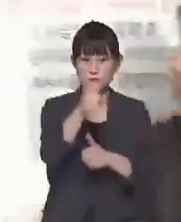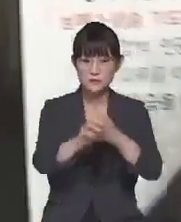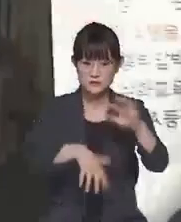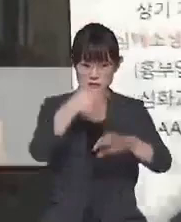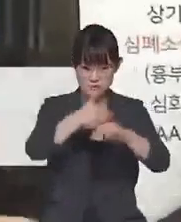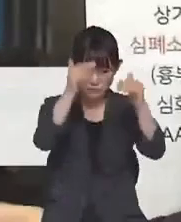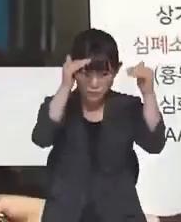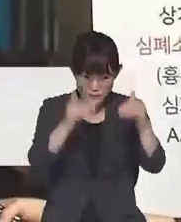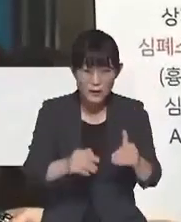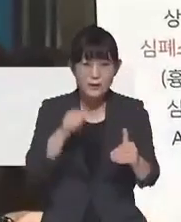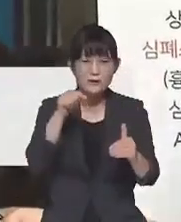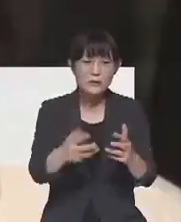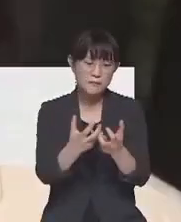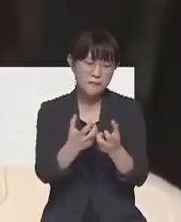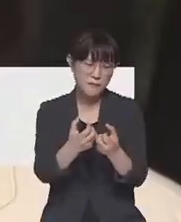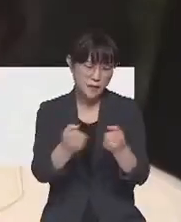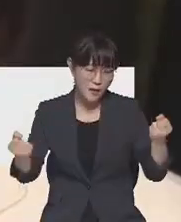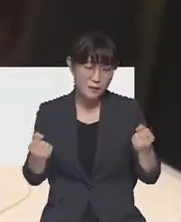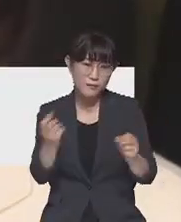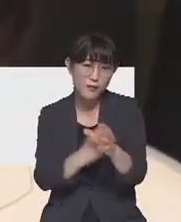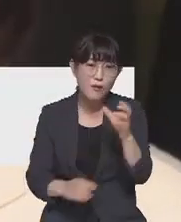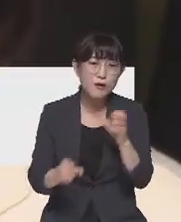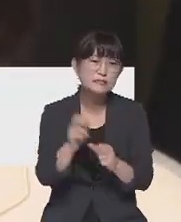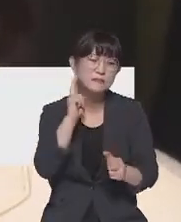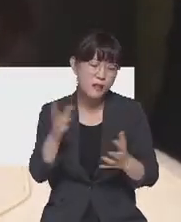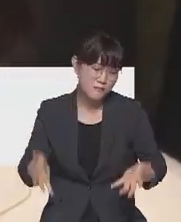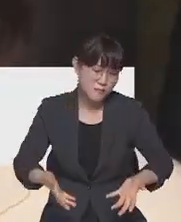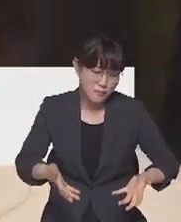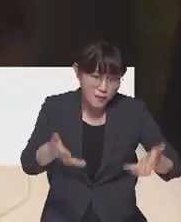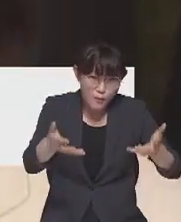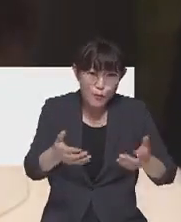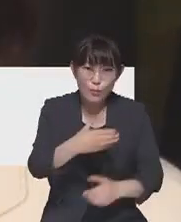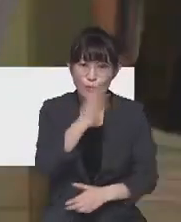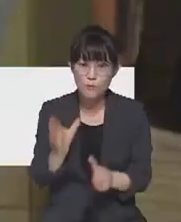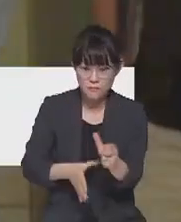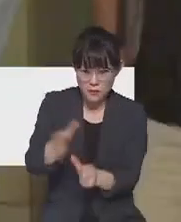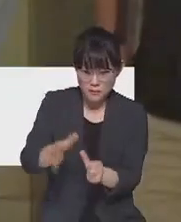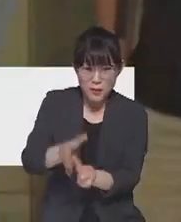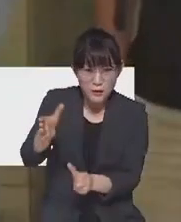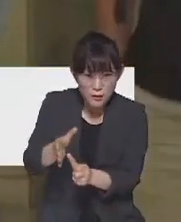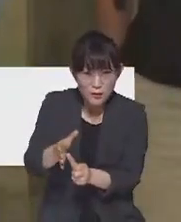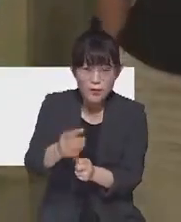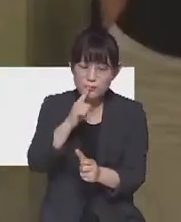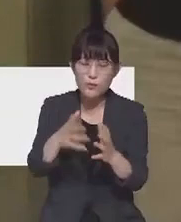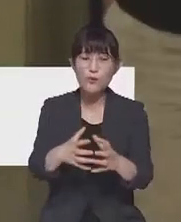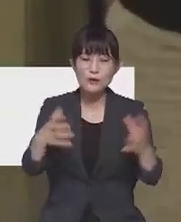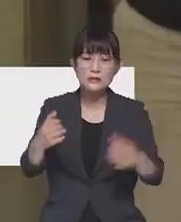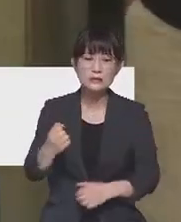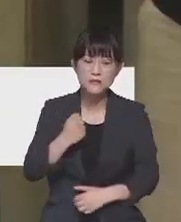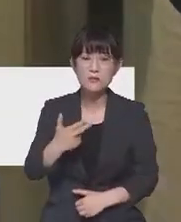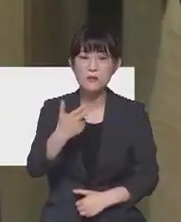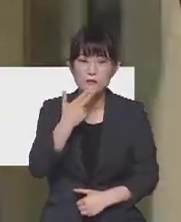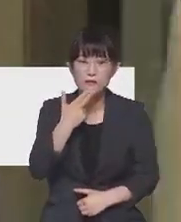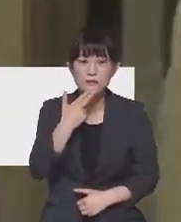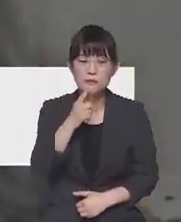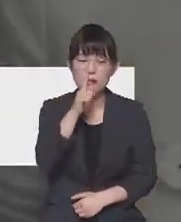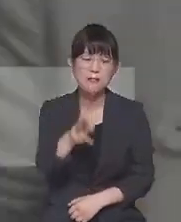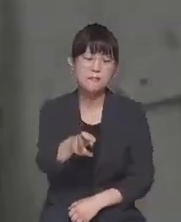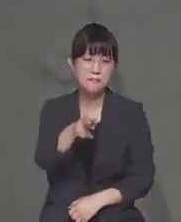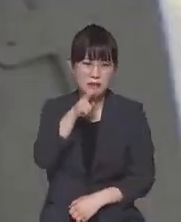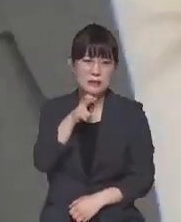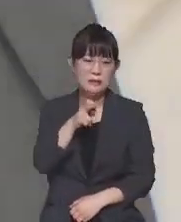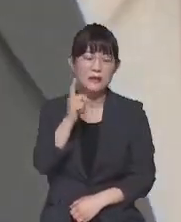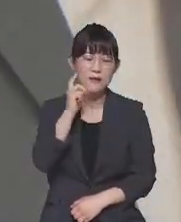계파 갈등에 기름을 부은 데다 이미 노인표마 논란 등 이딴 설화로 동력을 잃어 말뿐인 혁신안에 그칠 것이란